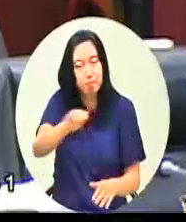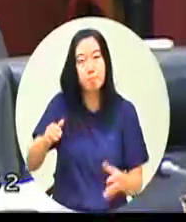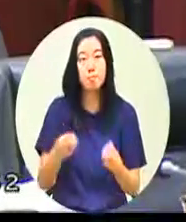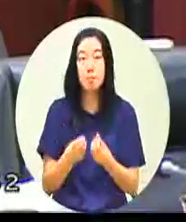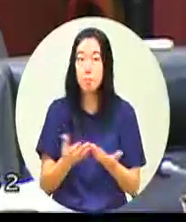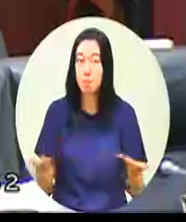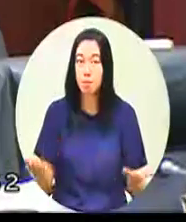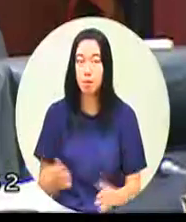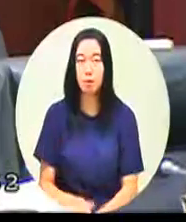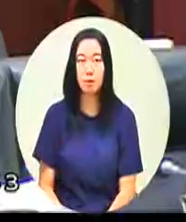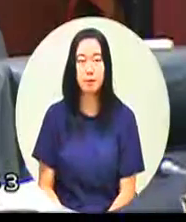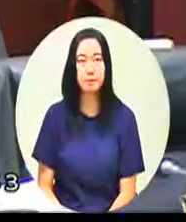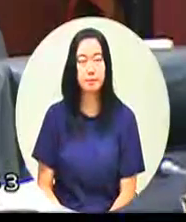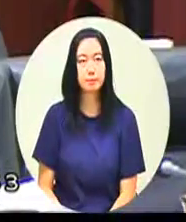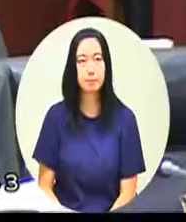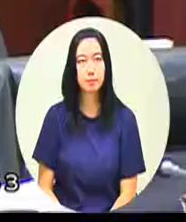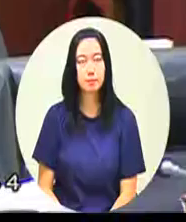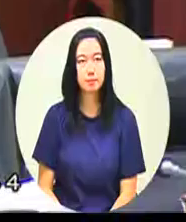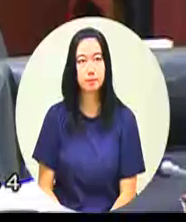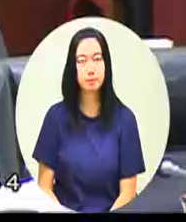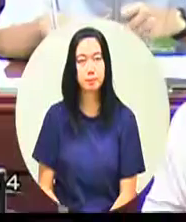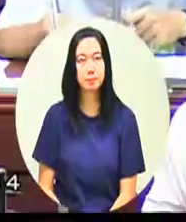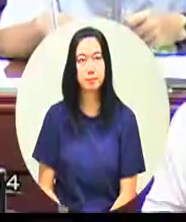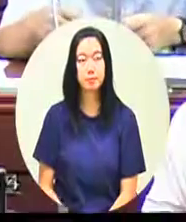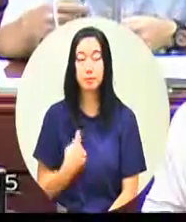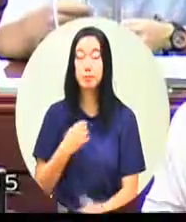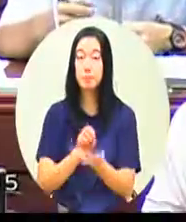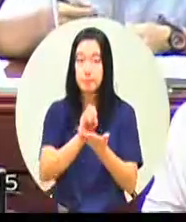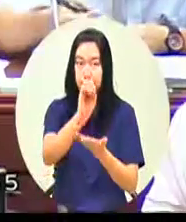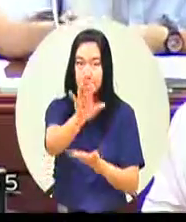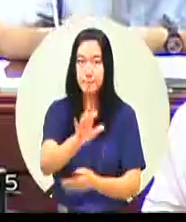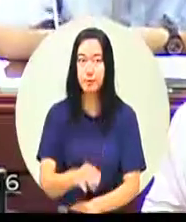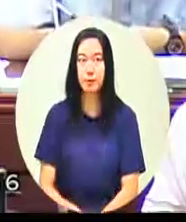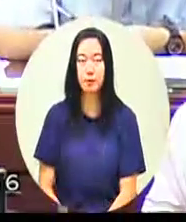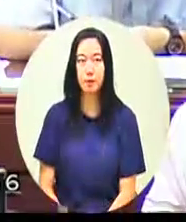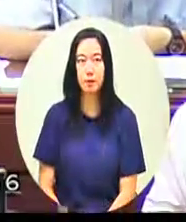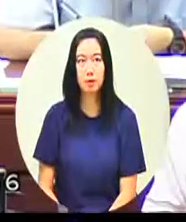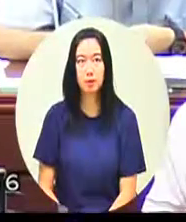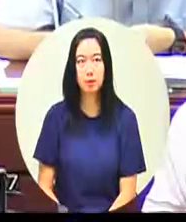复。 好，谢谢主席，谢谢王议员，跟王议员报告一下哈。我想